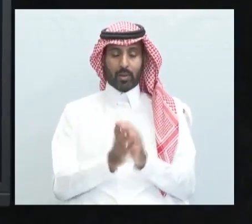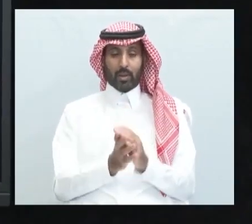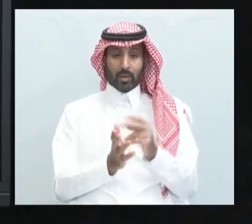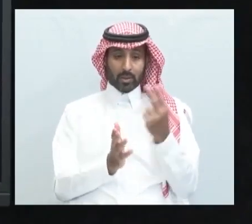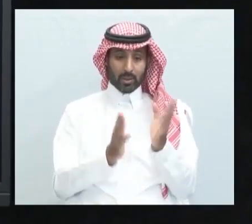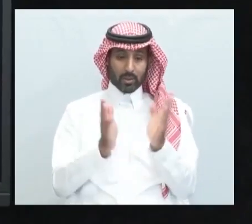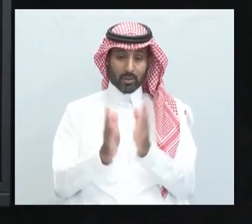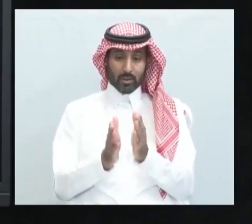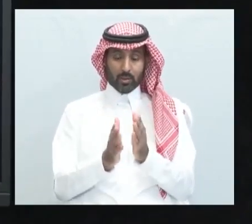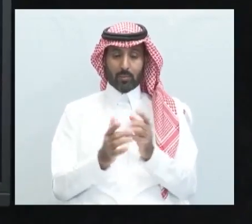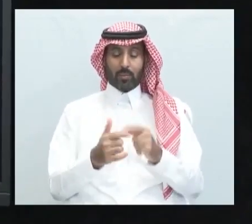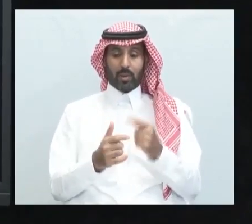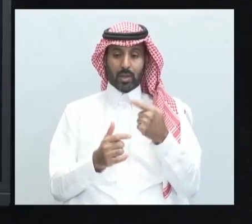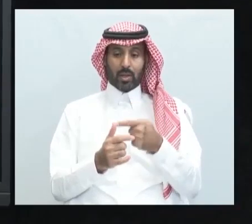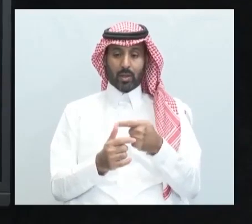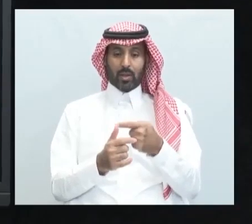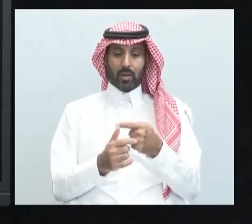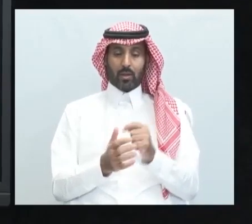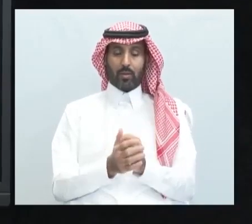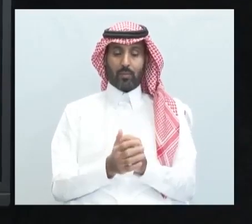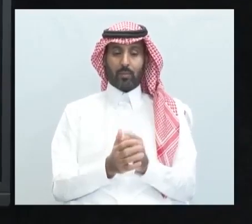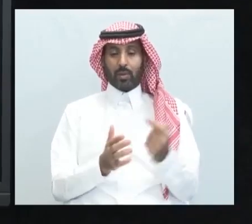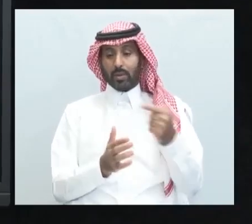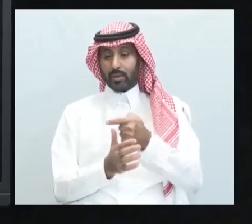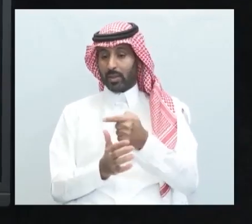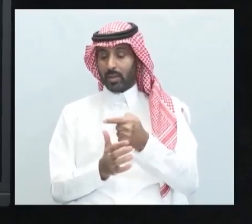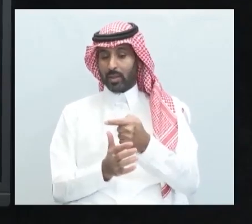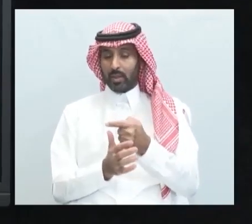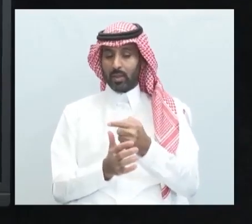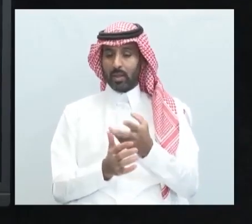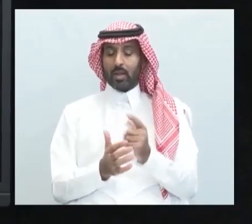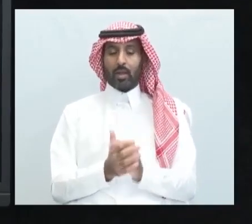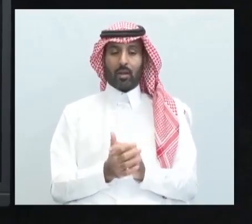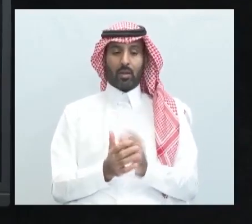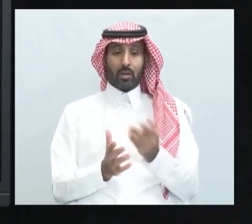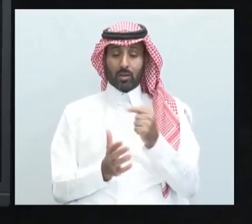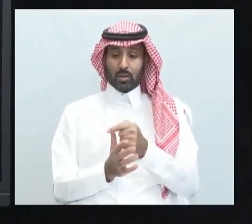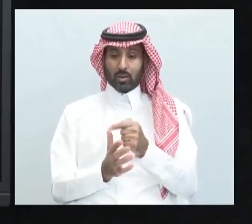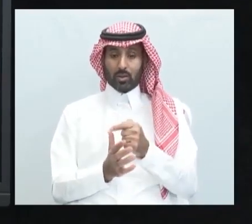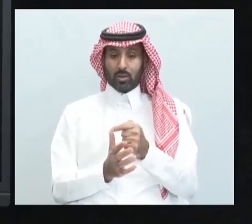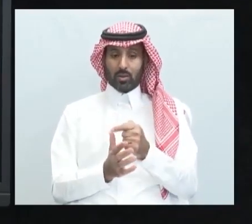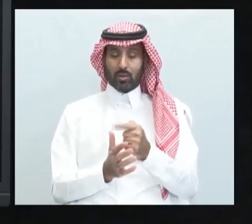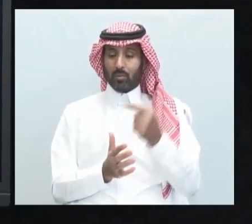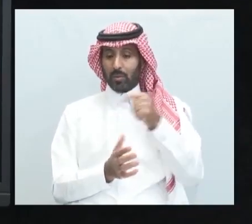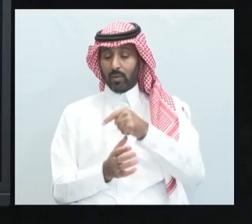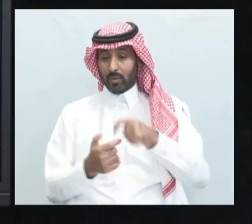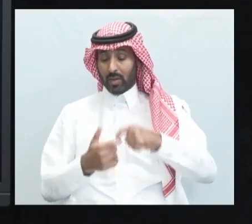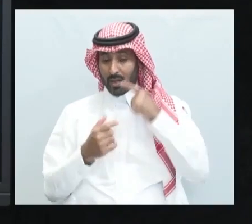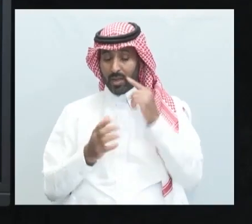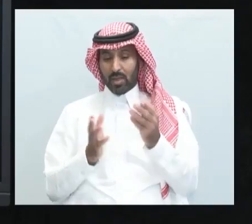القائمه المترابطه من العقده الجزء الثاني هو دليل يدلك او عنوان يربطك